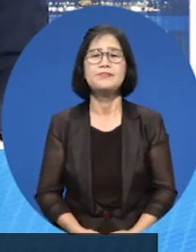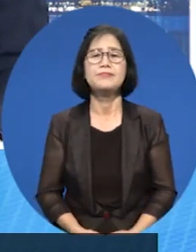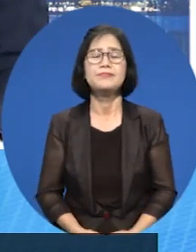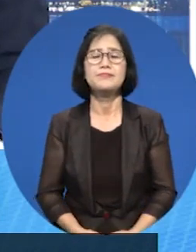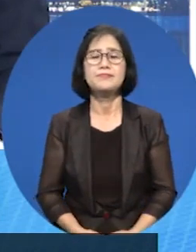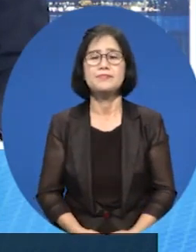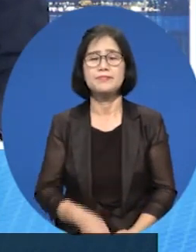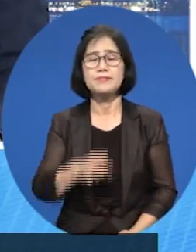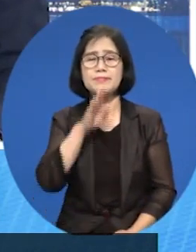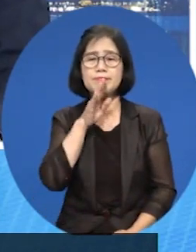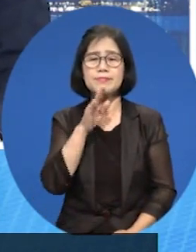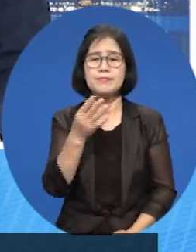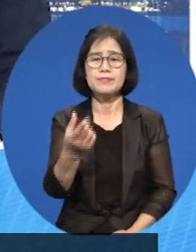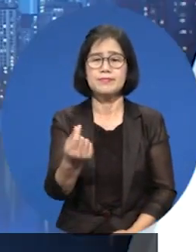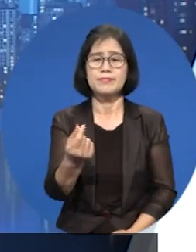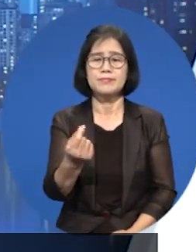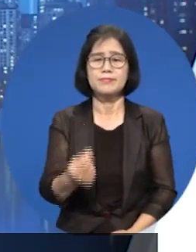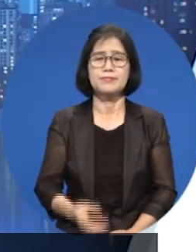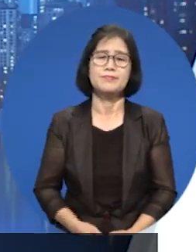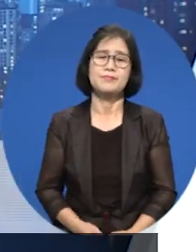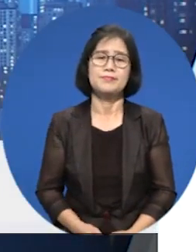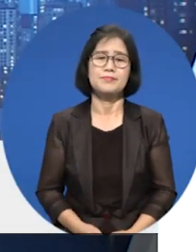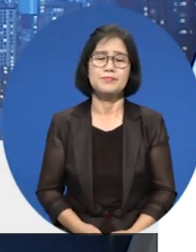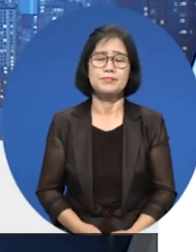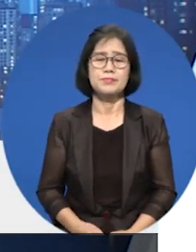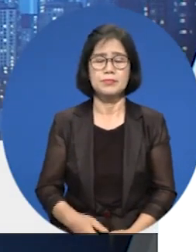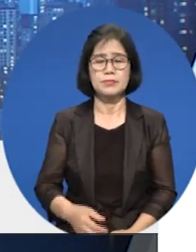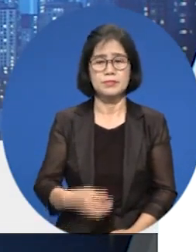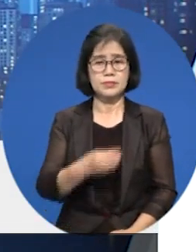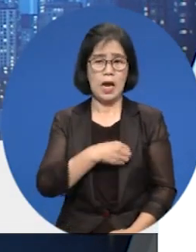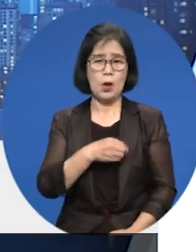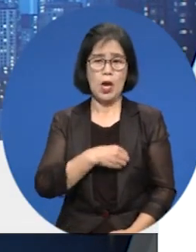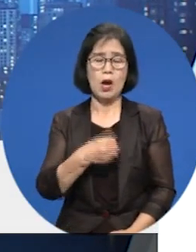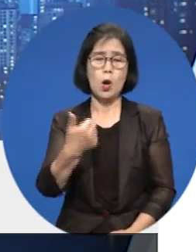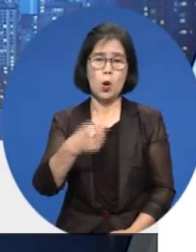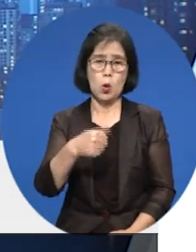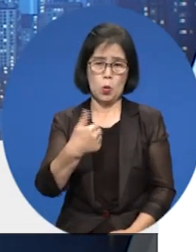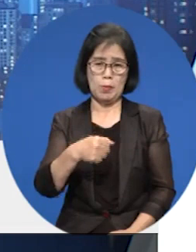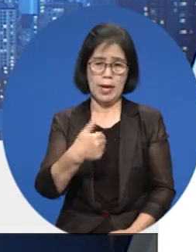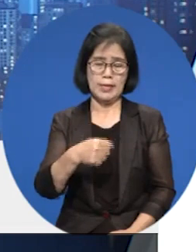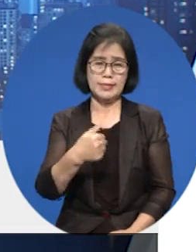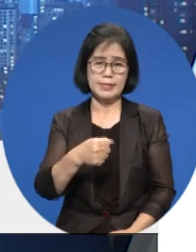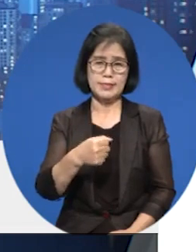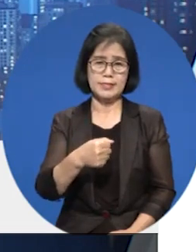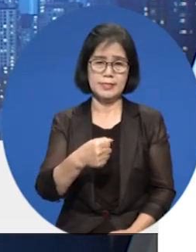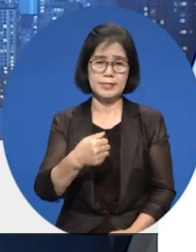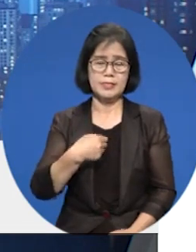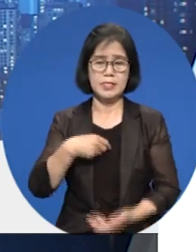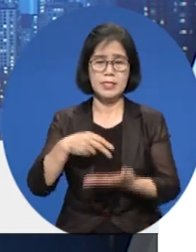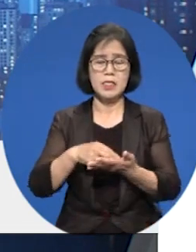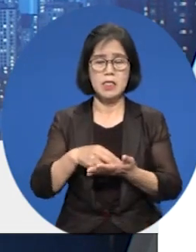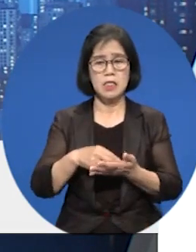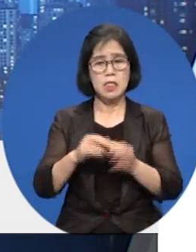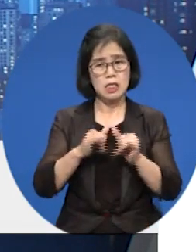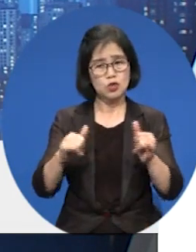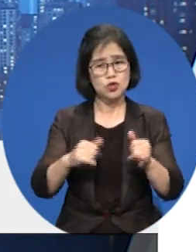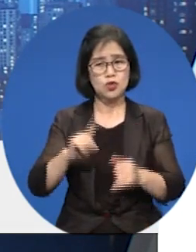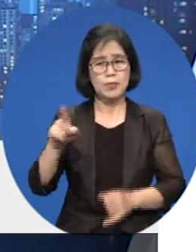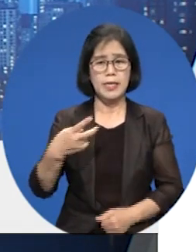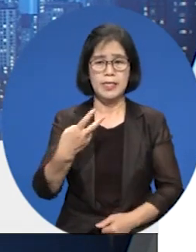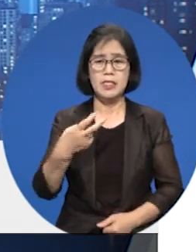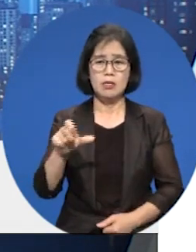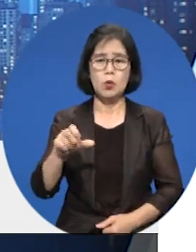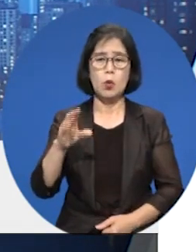예 맞습니다 지금 지오 만에 그 이용자 라레도 저희로서는 인구 125 만에 도시이기 때문에